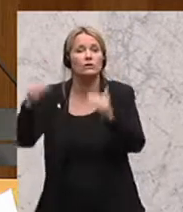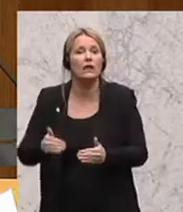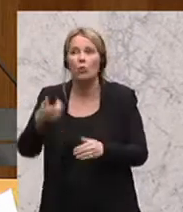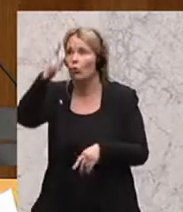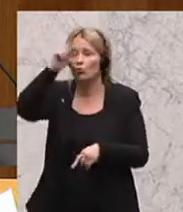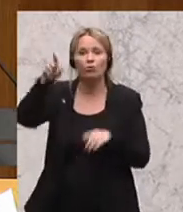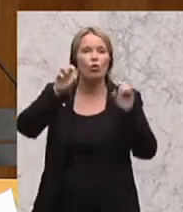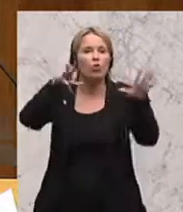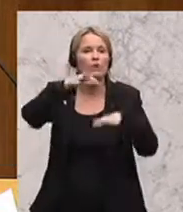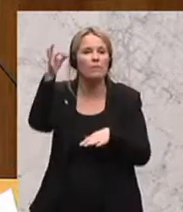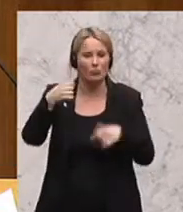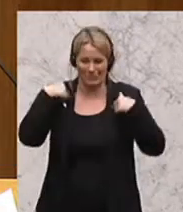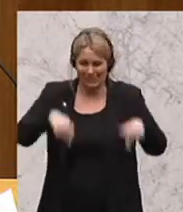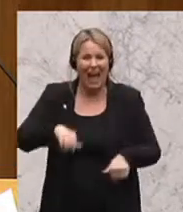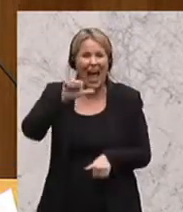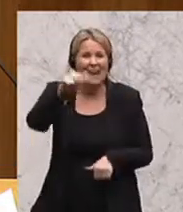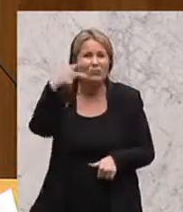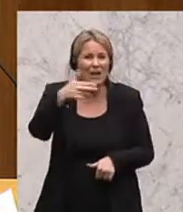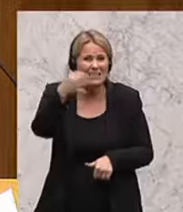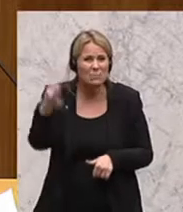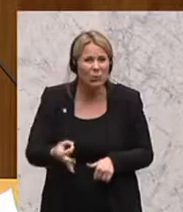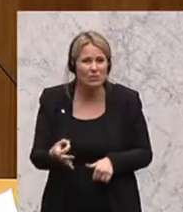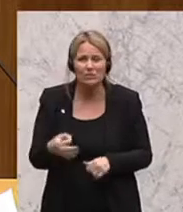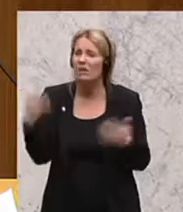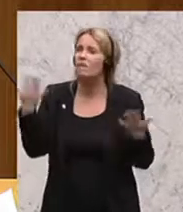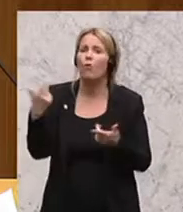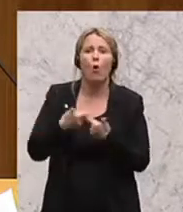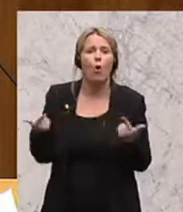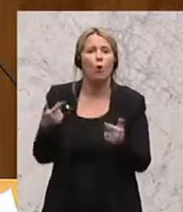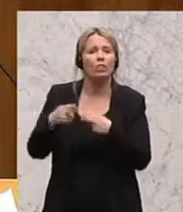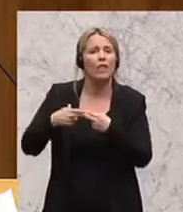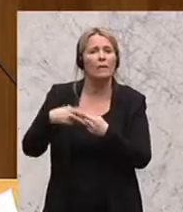Deutschland sind es 19%, bei uns sind es 31%. Wo ist die